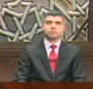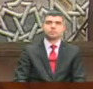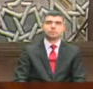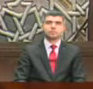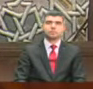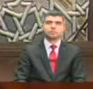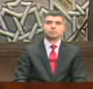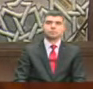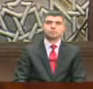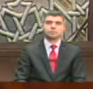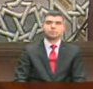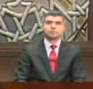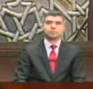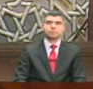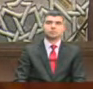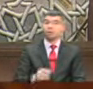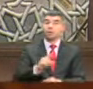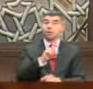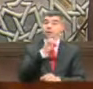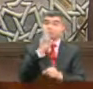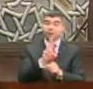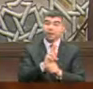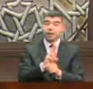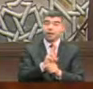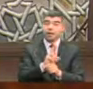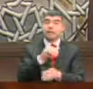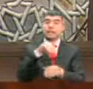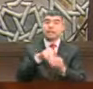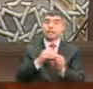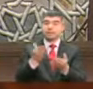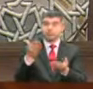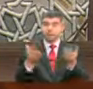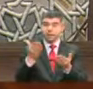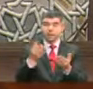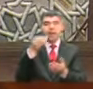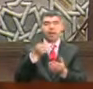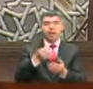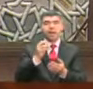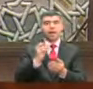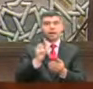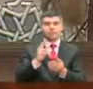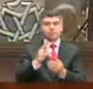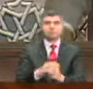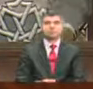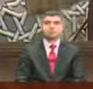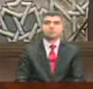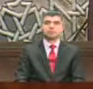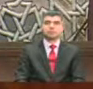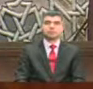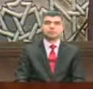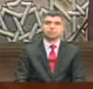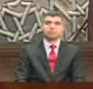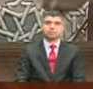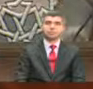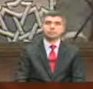راه طارح السؤال القانون، طارح السؤال من المعارضه، خاص يكون معقب من الاغلبيه. اذا ما كان شغل،